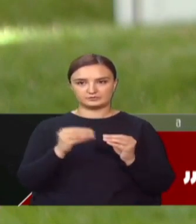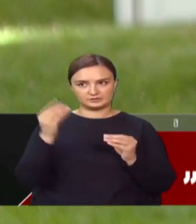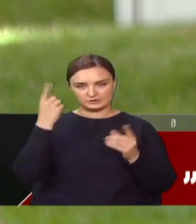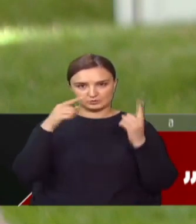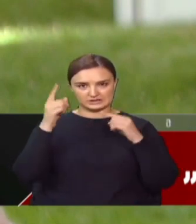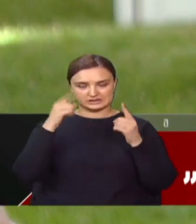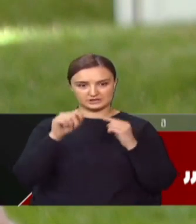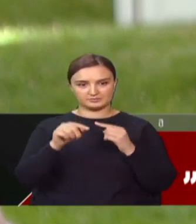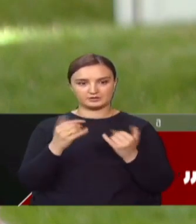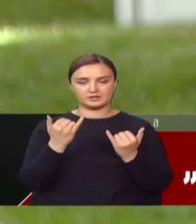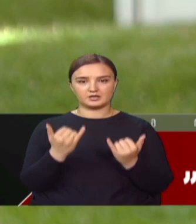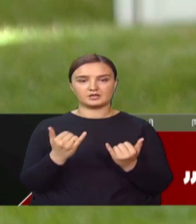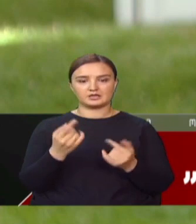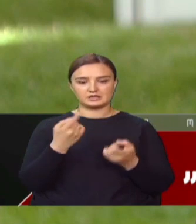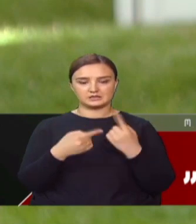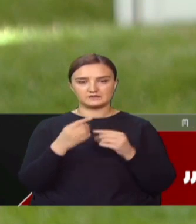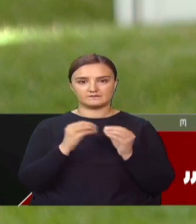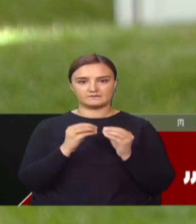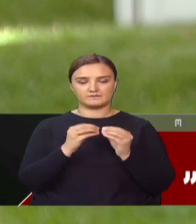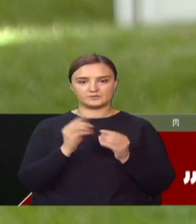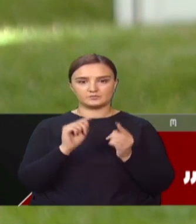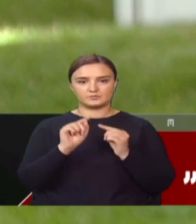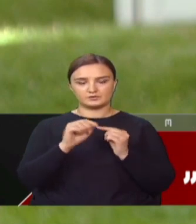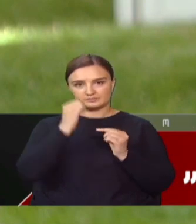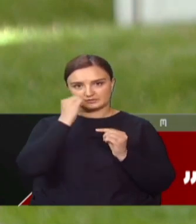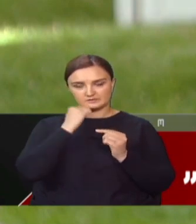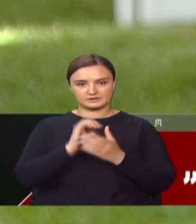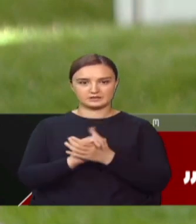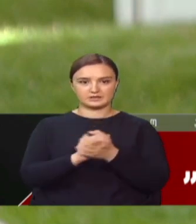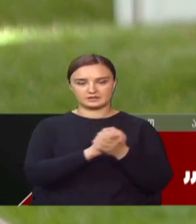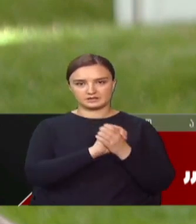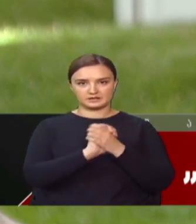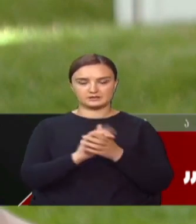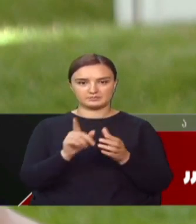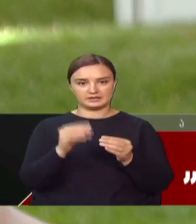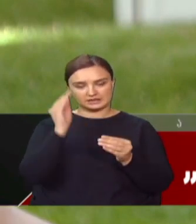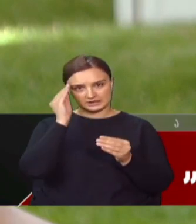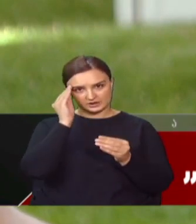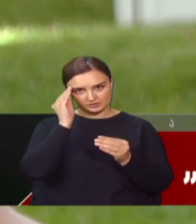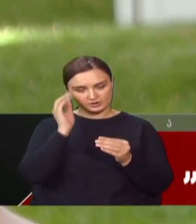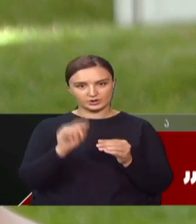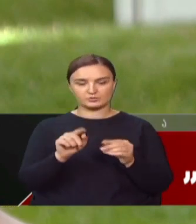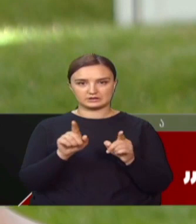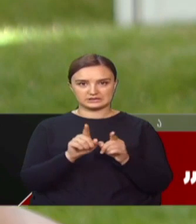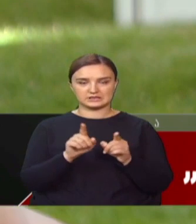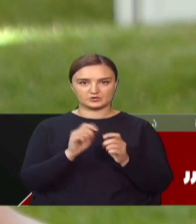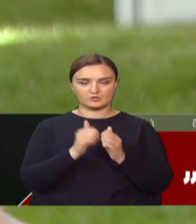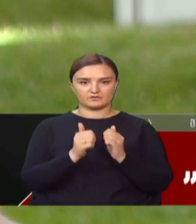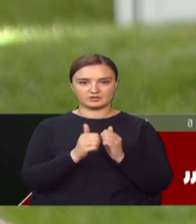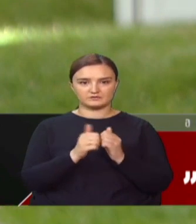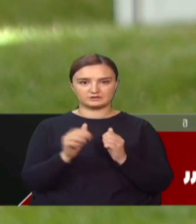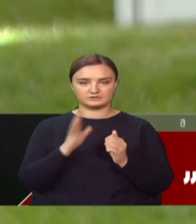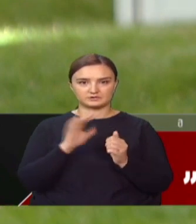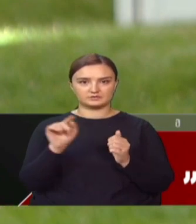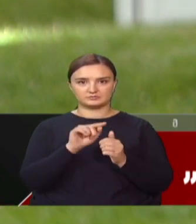ილუზიებით ახლა ისე უბრუნდებიან ძველ გაერთიანებას რომელსაც ისინი იდეურად და იდეოლოგიურად ისედაც ყოველთვის